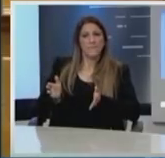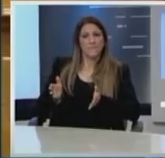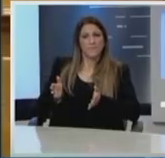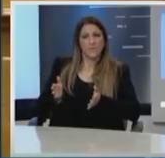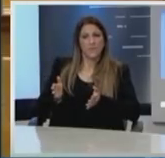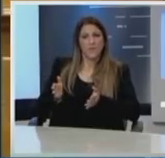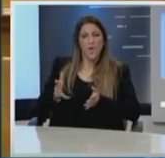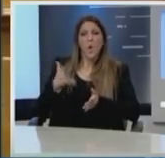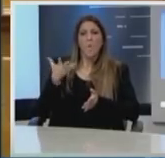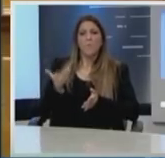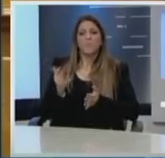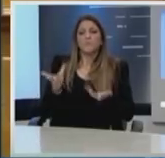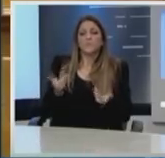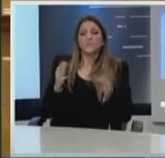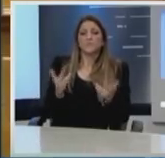Πώς συγκροτήθηκαν